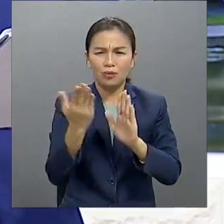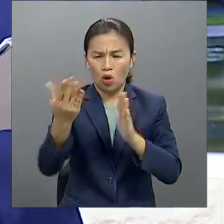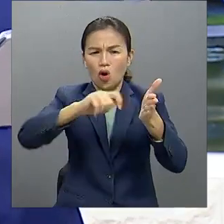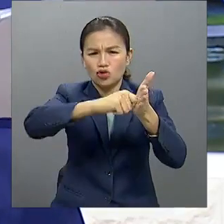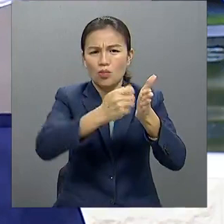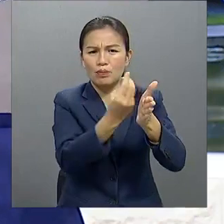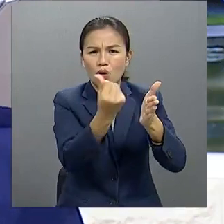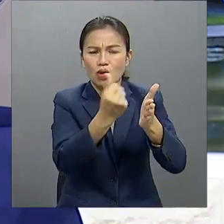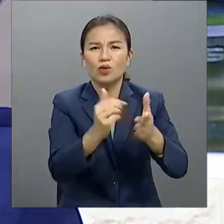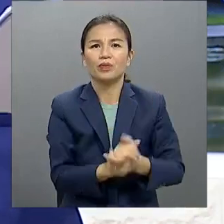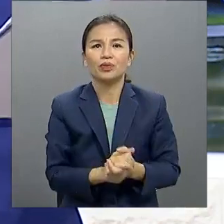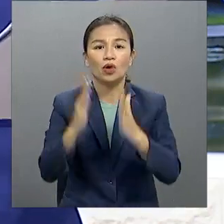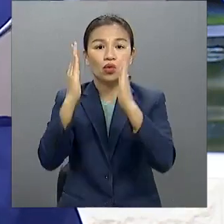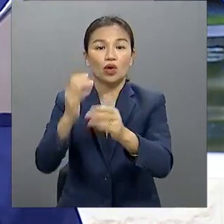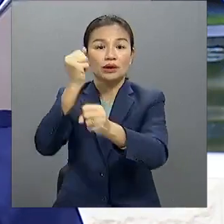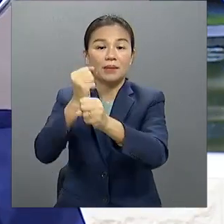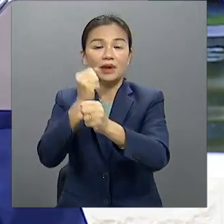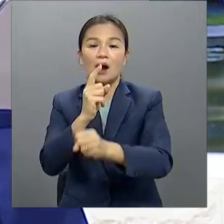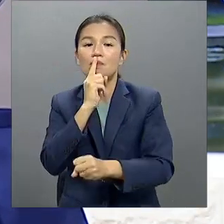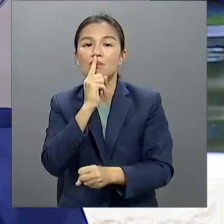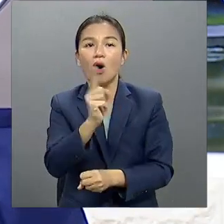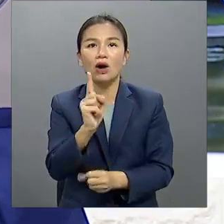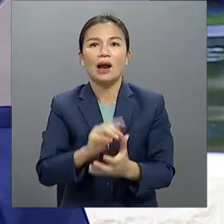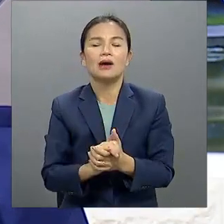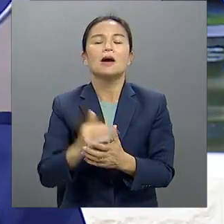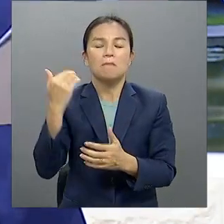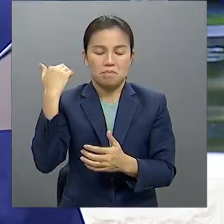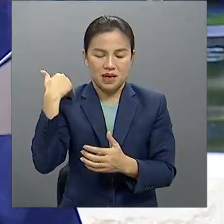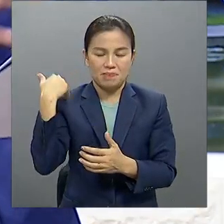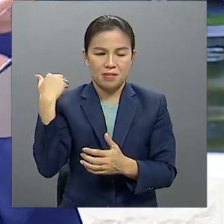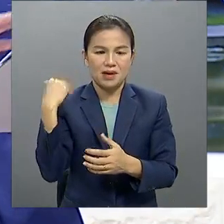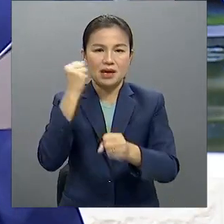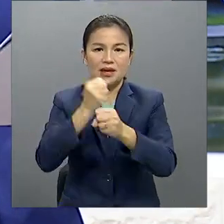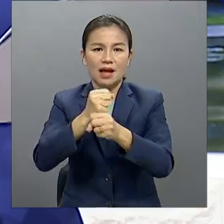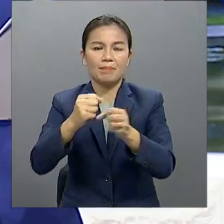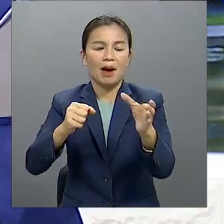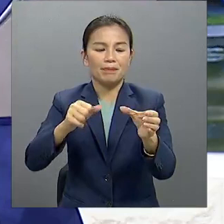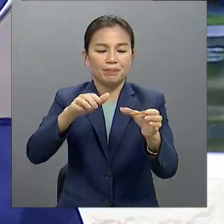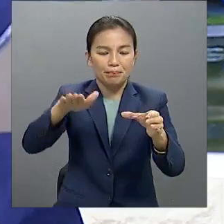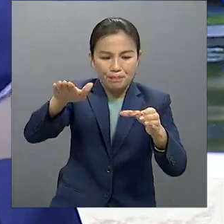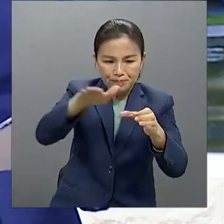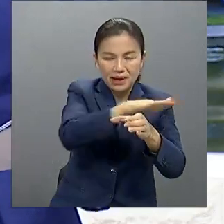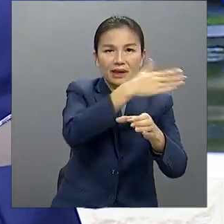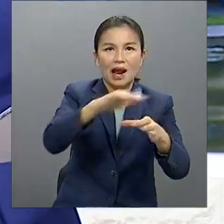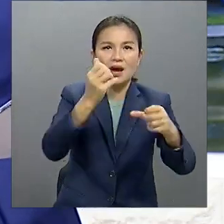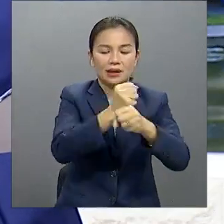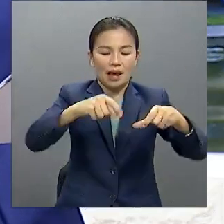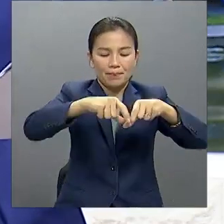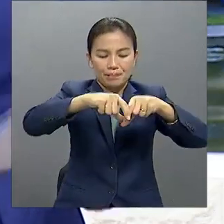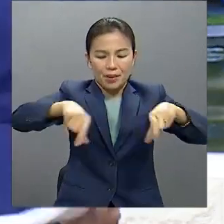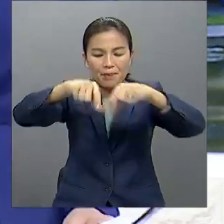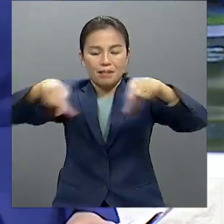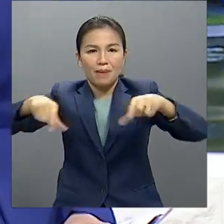างเจ้าหน้าที่เขาบอกว่าตอนนี้นำแบเรียร์เนี่ยนะคะจะไปปิดกั้นแล้วเดี๋ยวจะมีการหล่อแผ่นซีเมนต์เพื่อเอาไปปิด